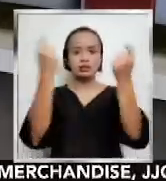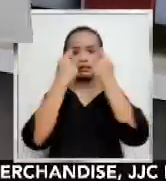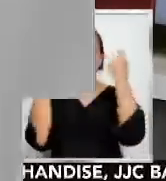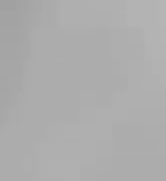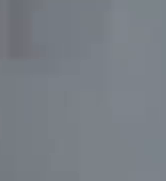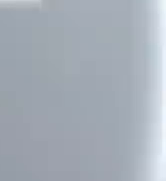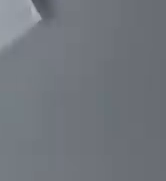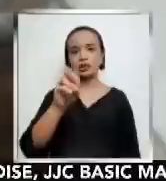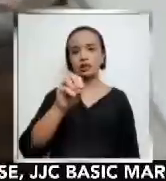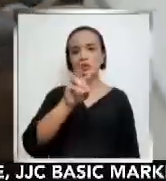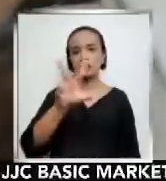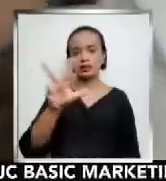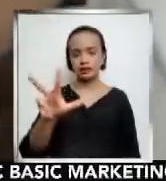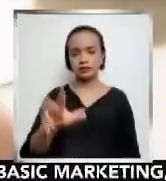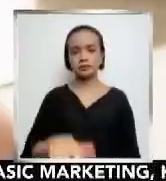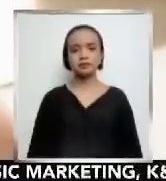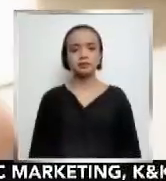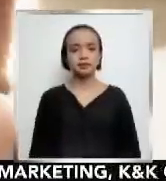Gaston.